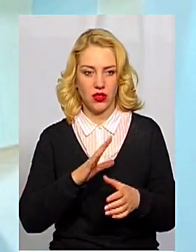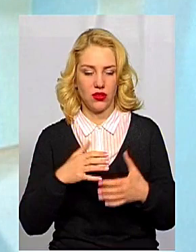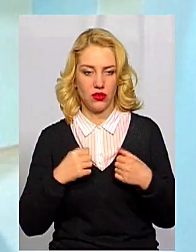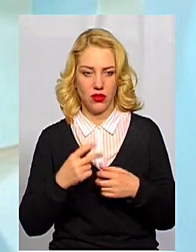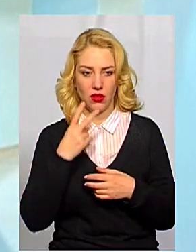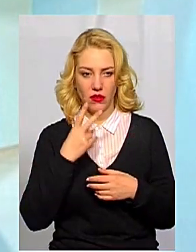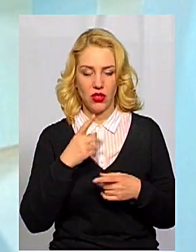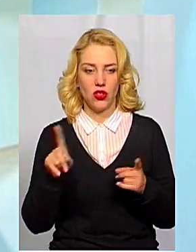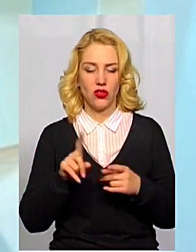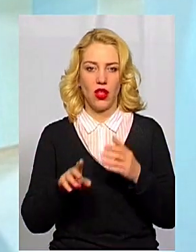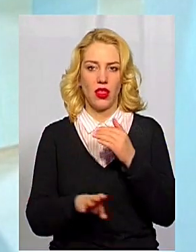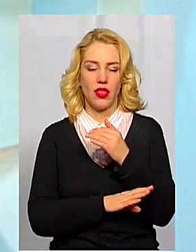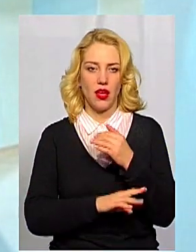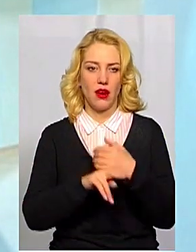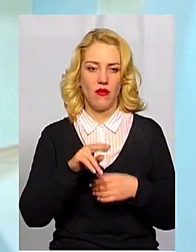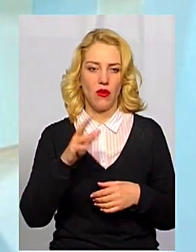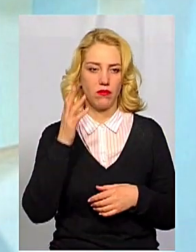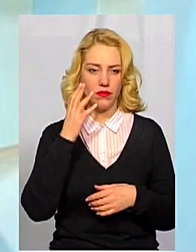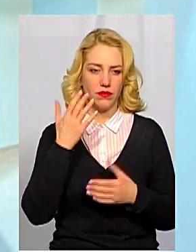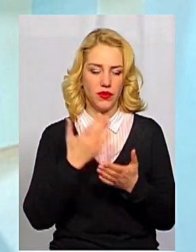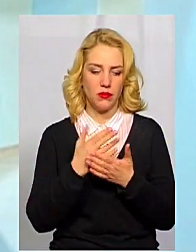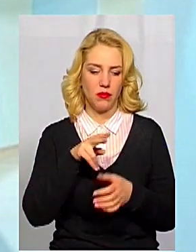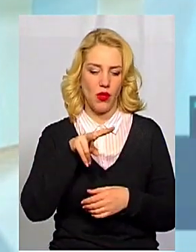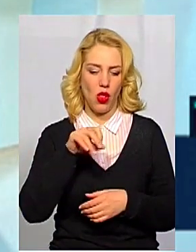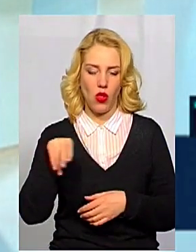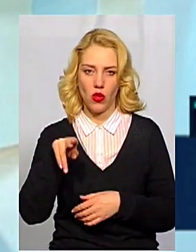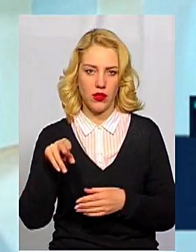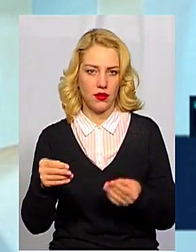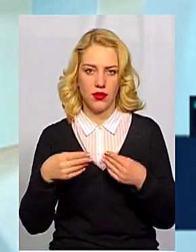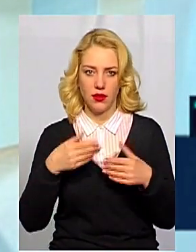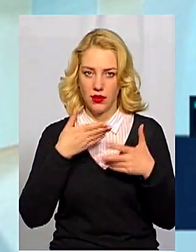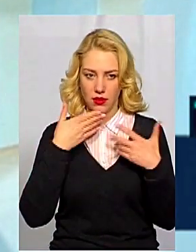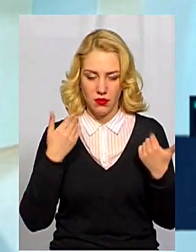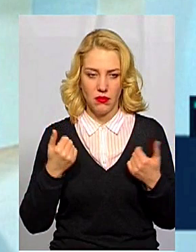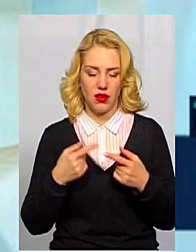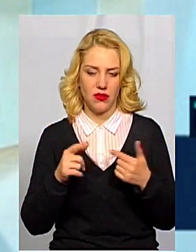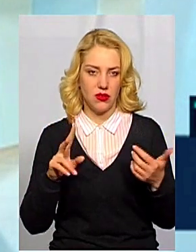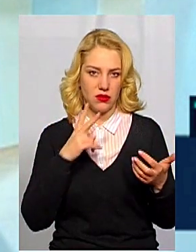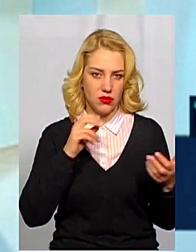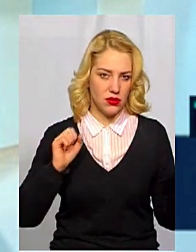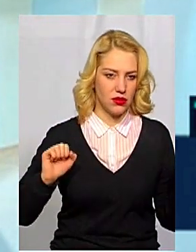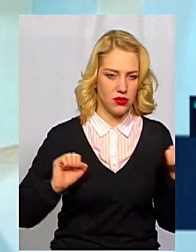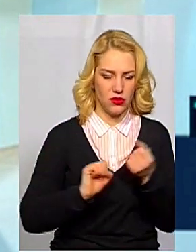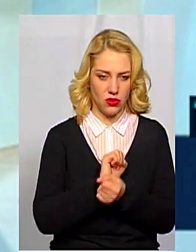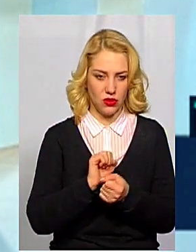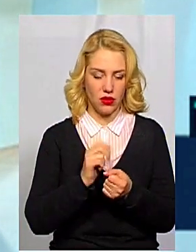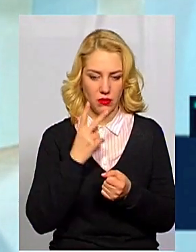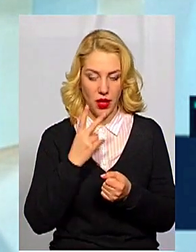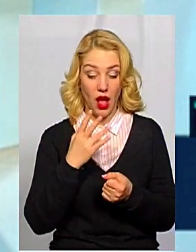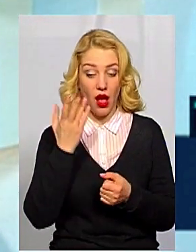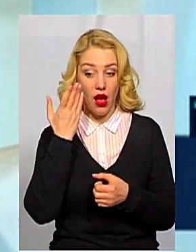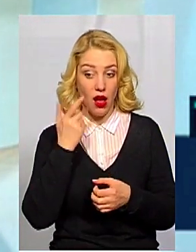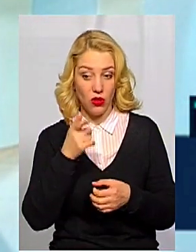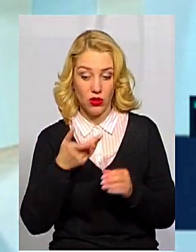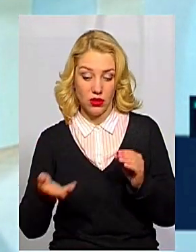що дерево воно вже не плодоносить, і частина в нього, гіляк, по суті, вже засохла, але коли ви зріжете його